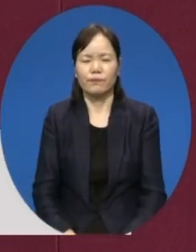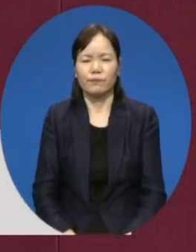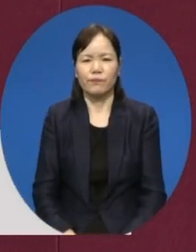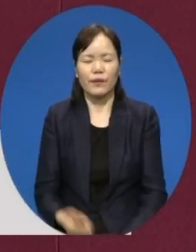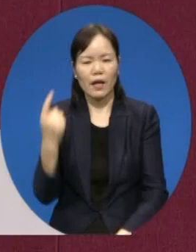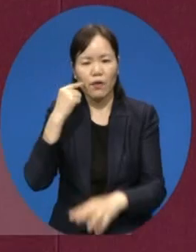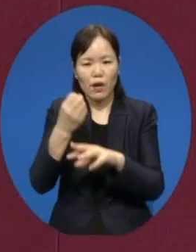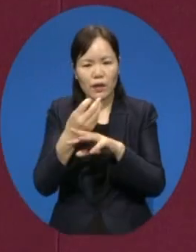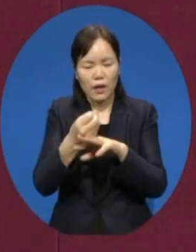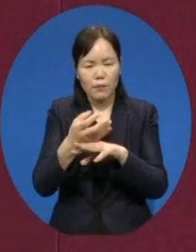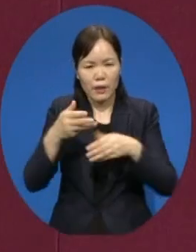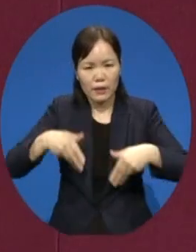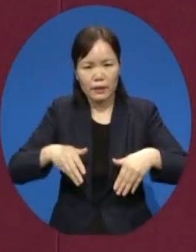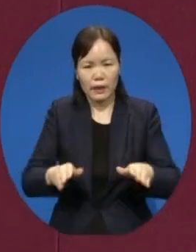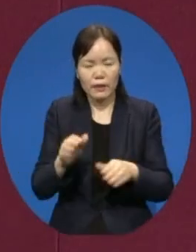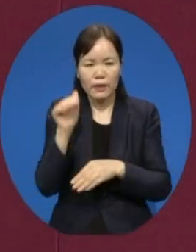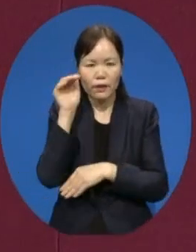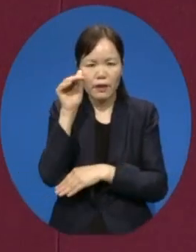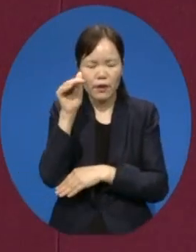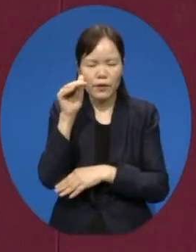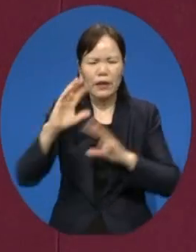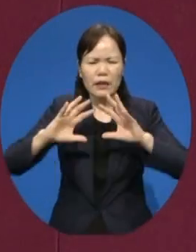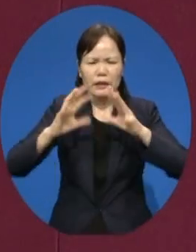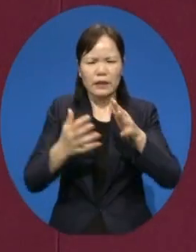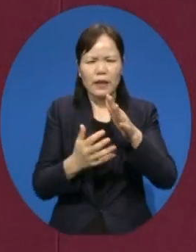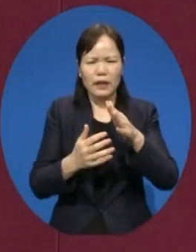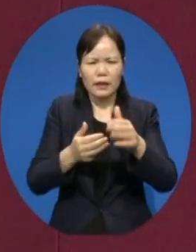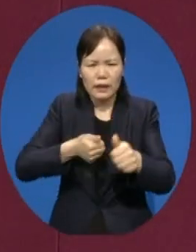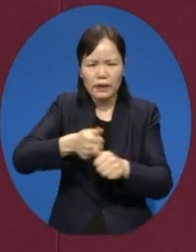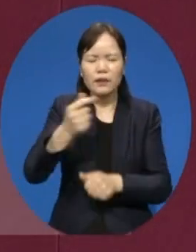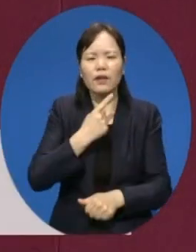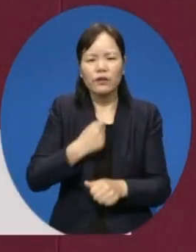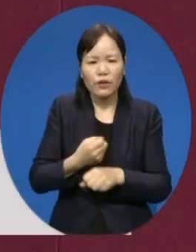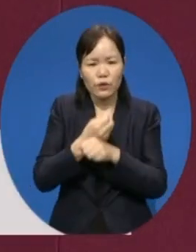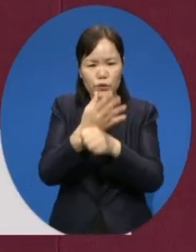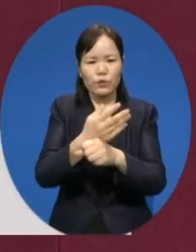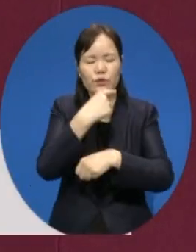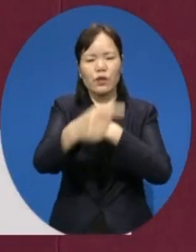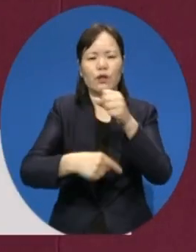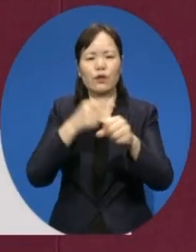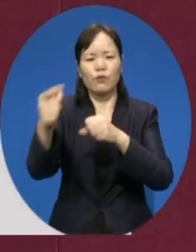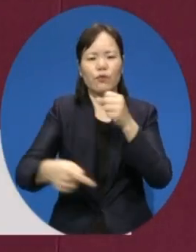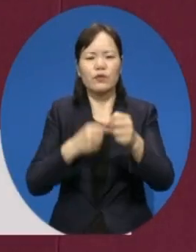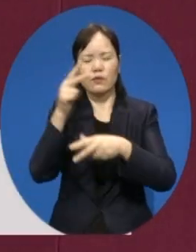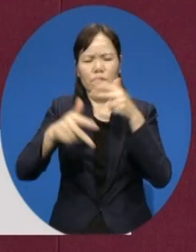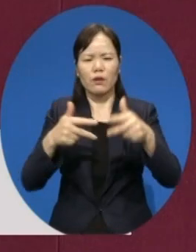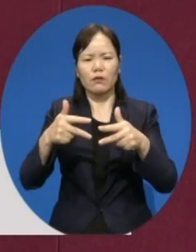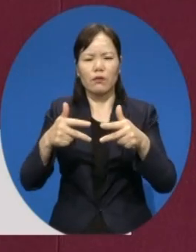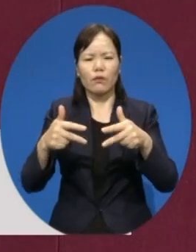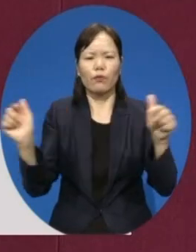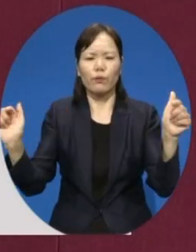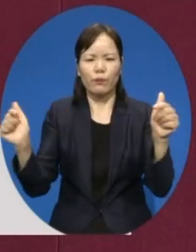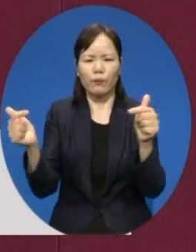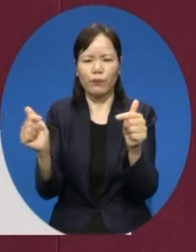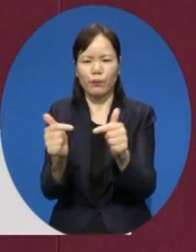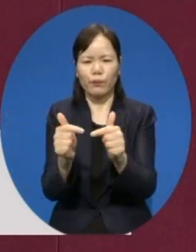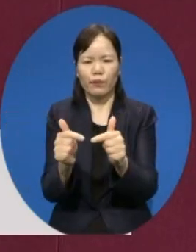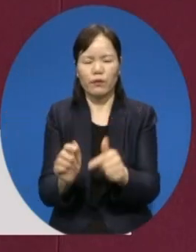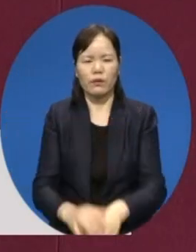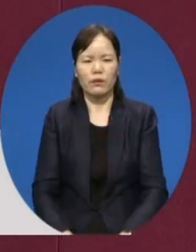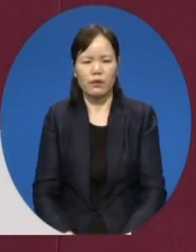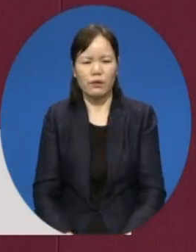황금알 낳는 거위였던 세계를 제패했던 수출산업, 원전산업 초토화되었습니다.